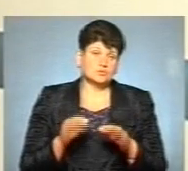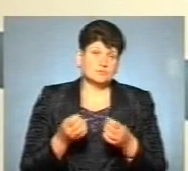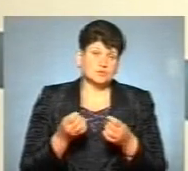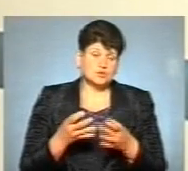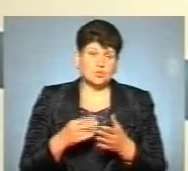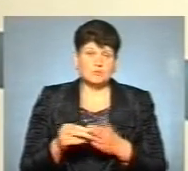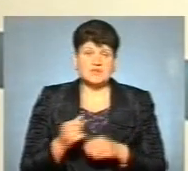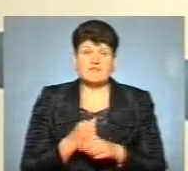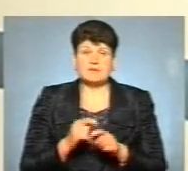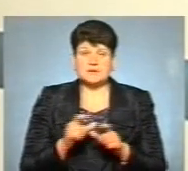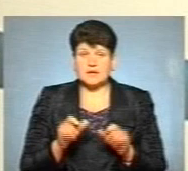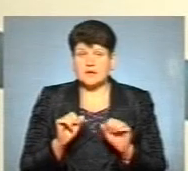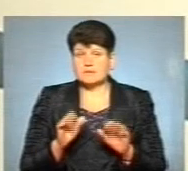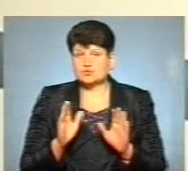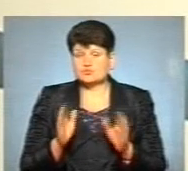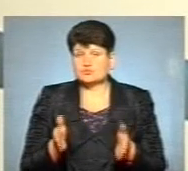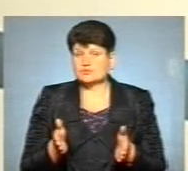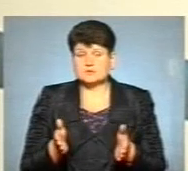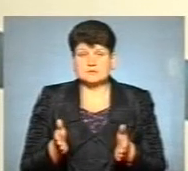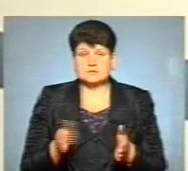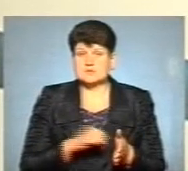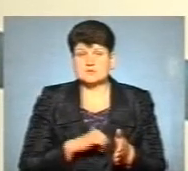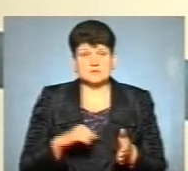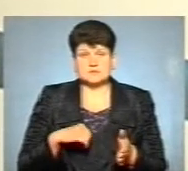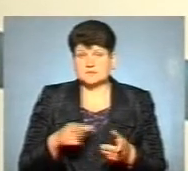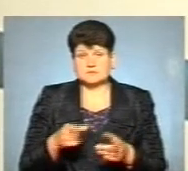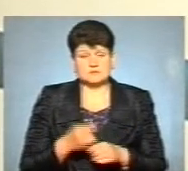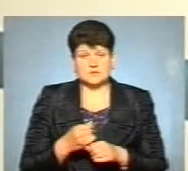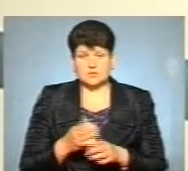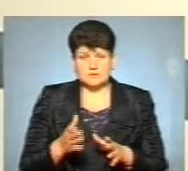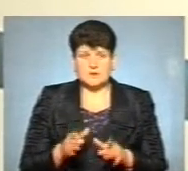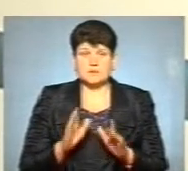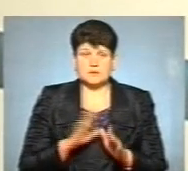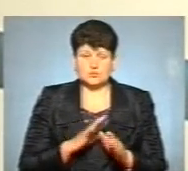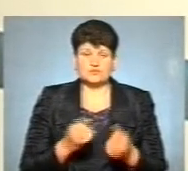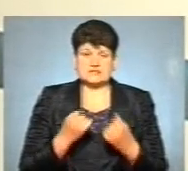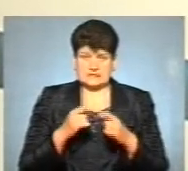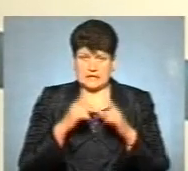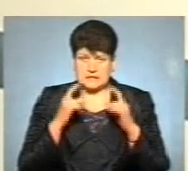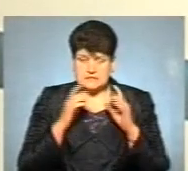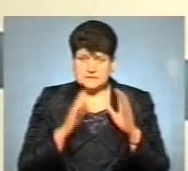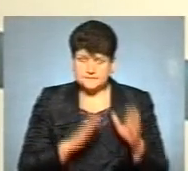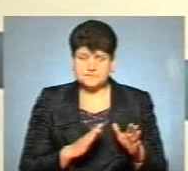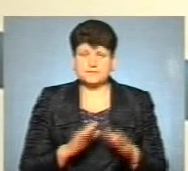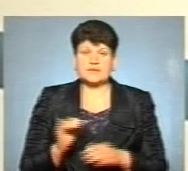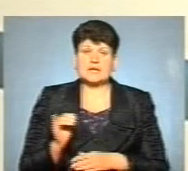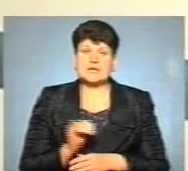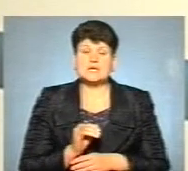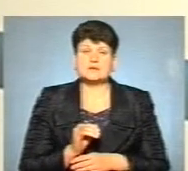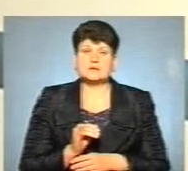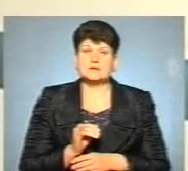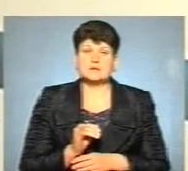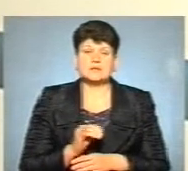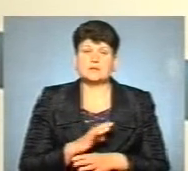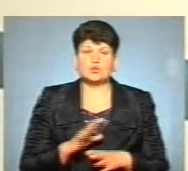закуплені в аптеках, але можуть бути і самовільного виготовлення, лише був захист. І не